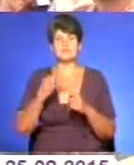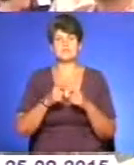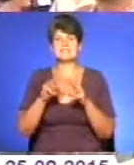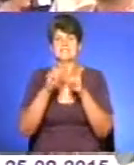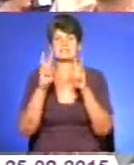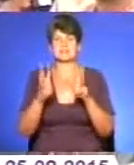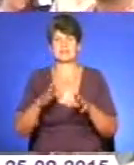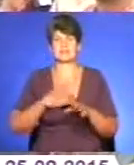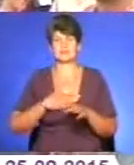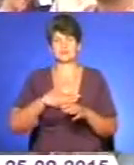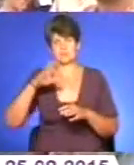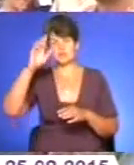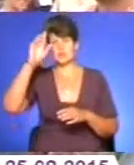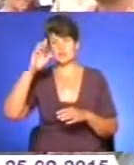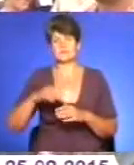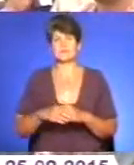нашої держави.